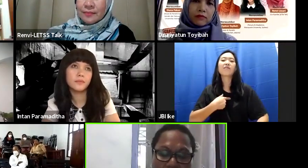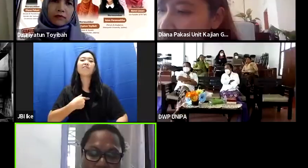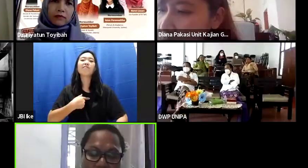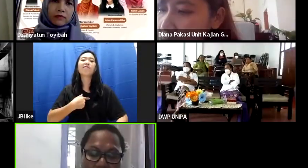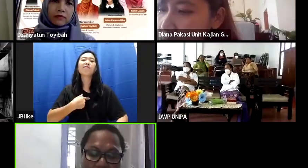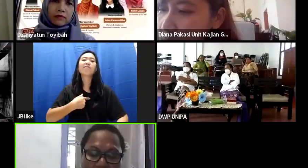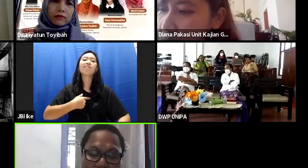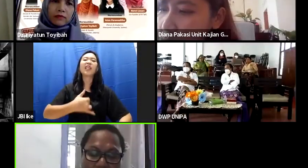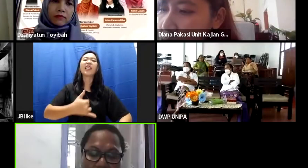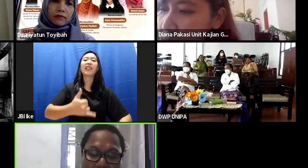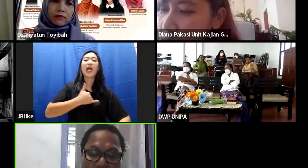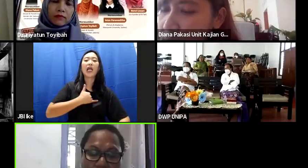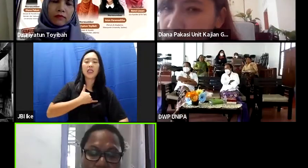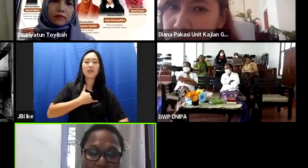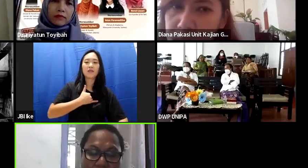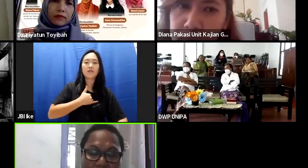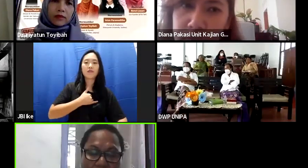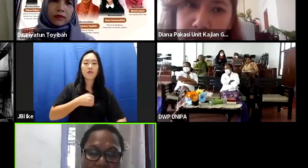berpendidikan tinggi